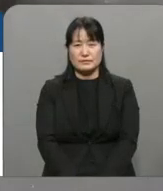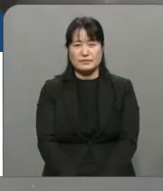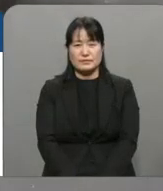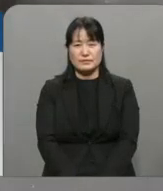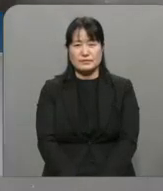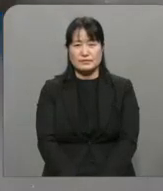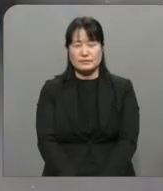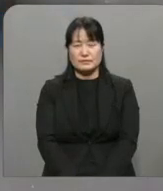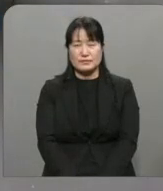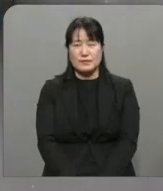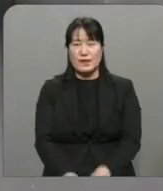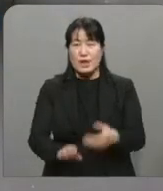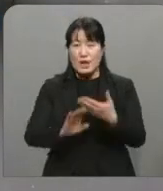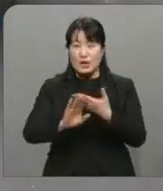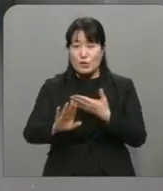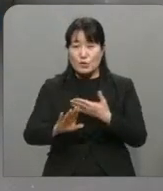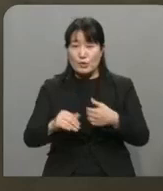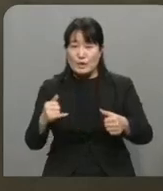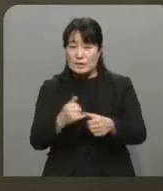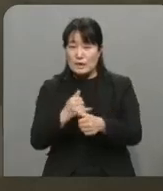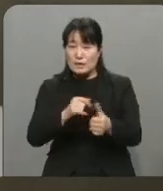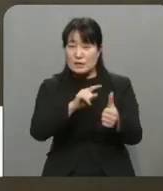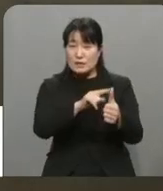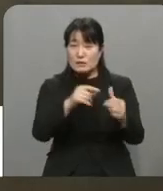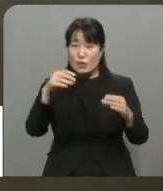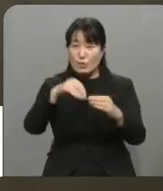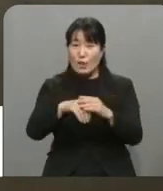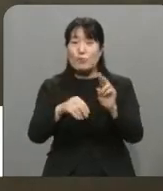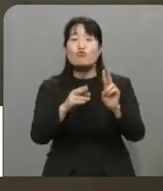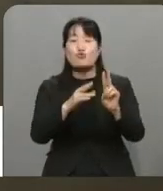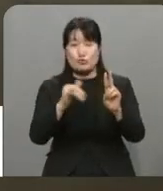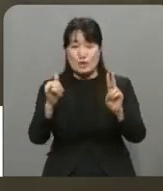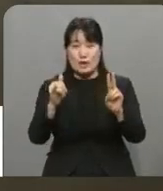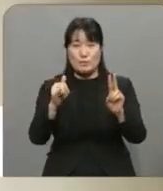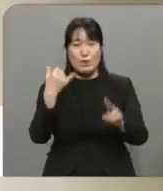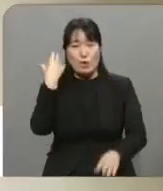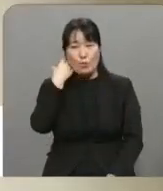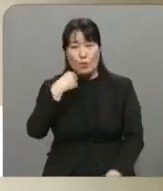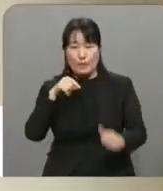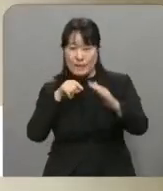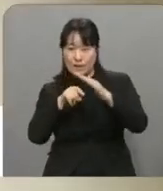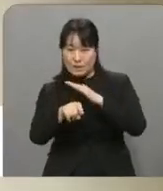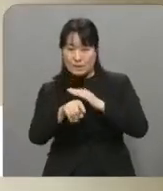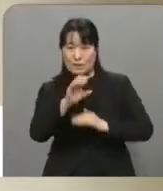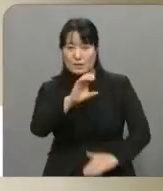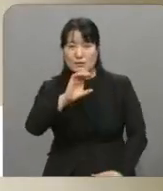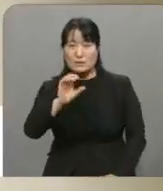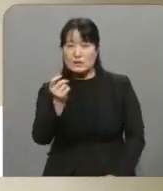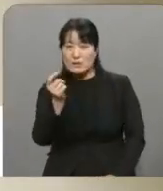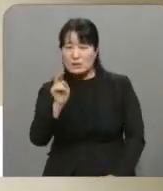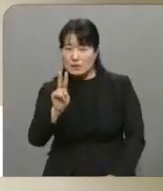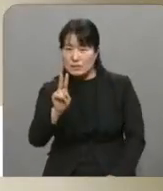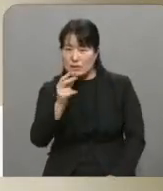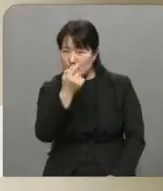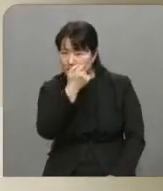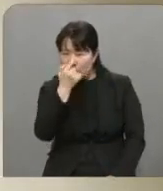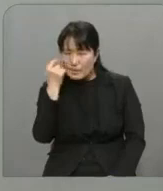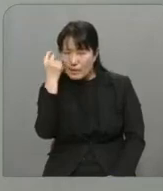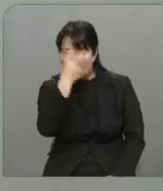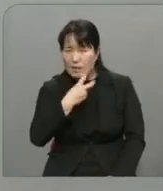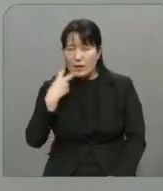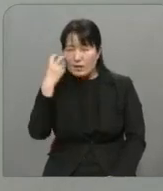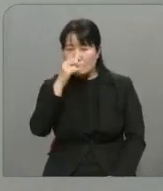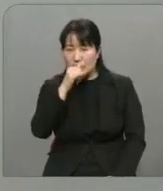정도면. 이후 여성과 사귀던 남성을 포함해 경찰 2명은 해당 모텔을 찾아가 CCTV를 조회합니다.